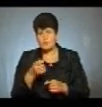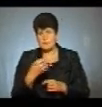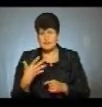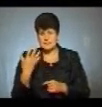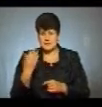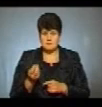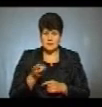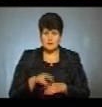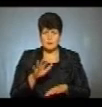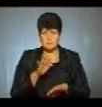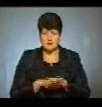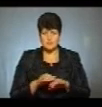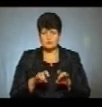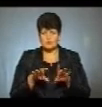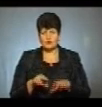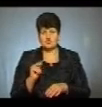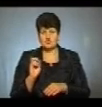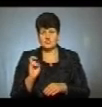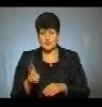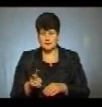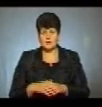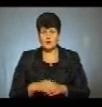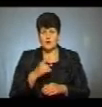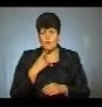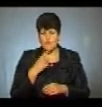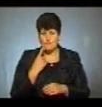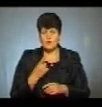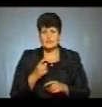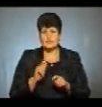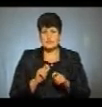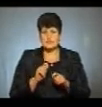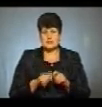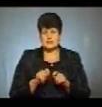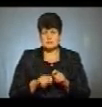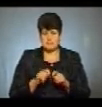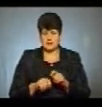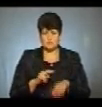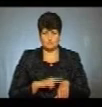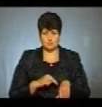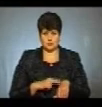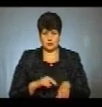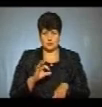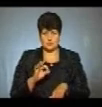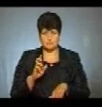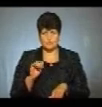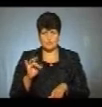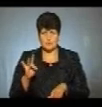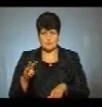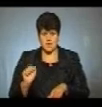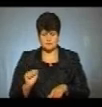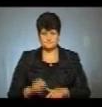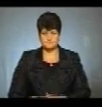прийти до банку з постановою і чеком, розповідає інспектор патрульної поліції в Тернопільській області Олександр Бурма.